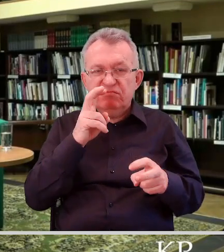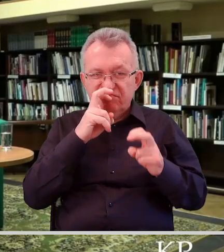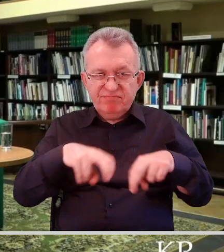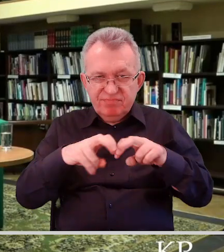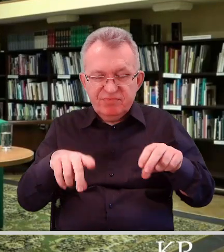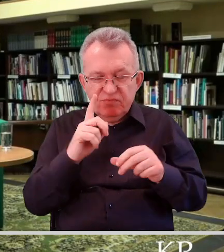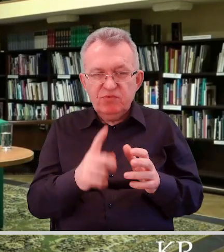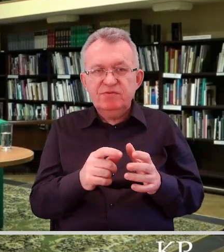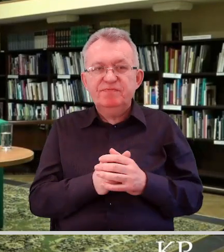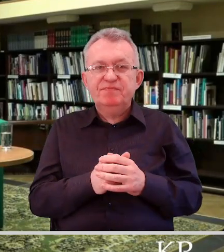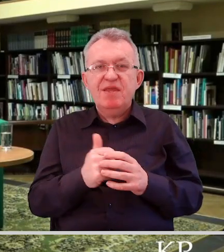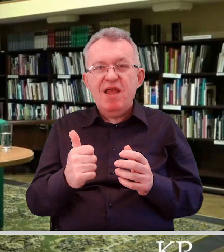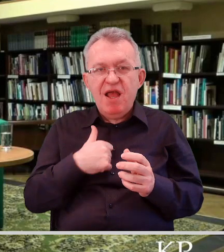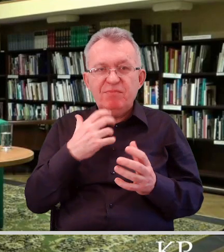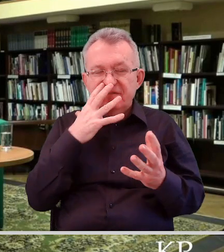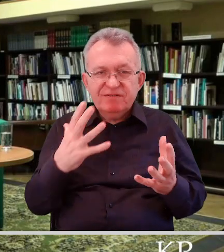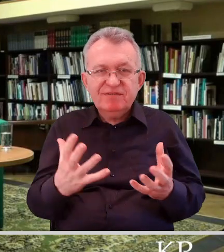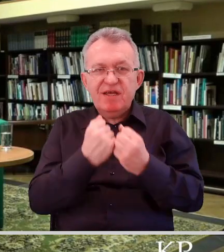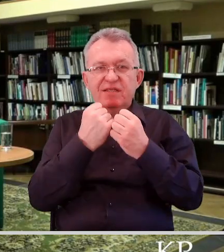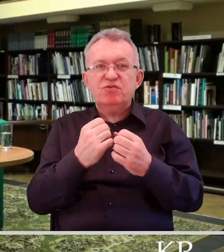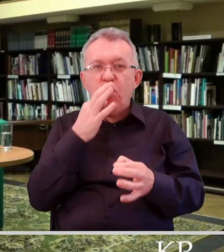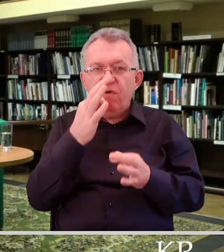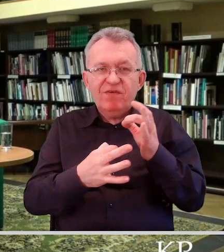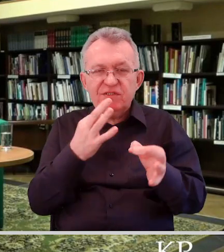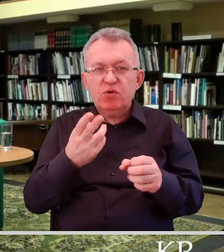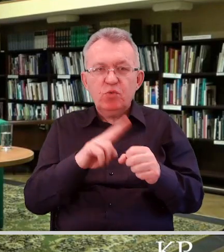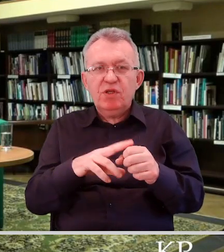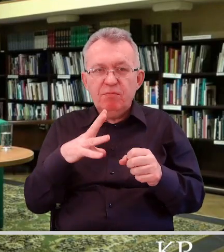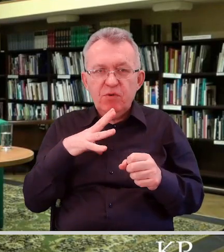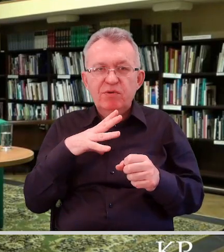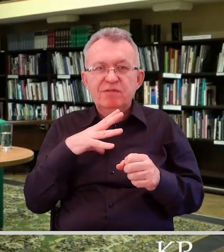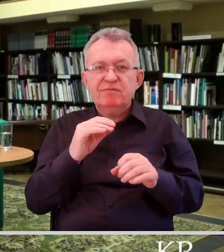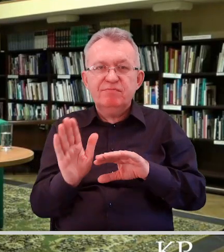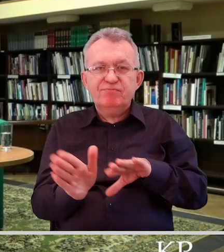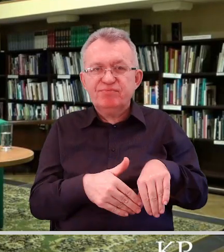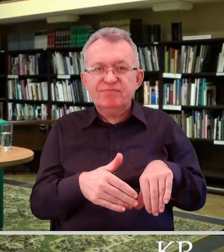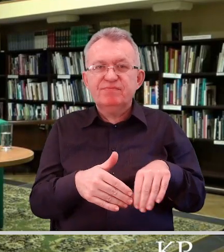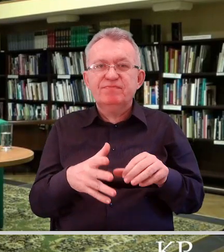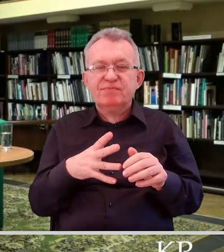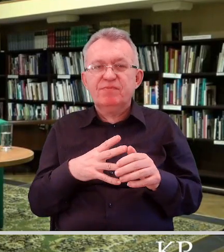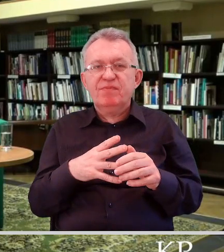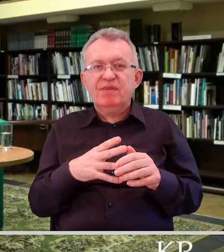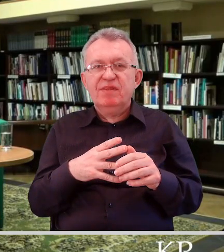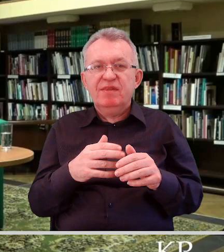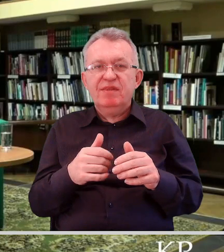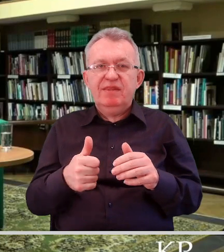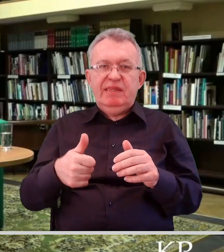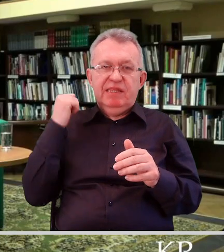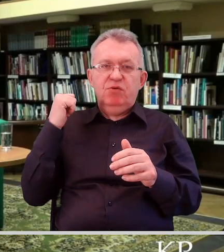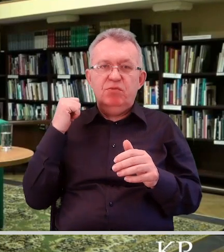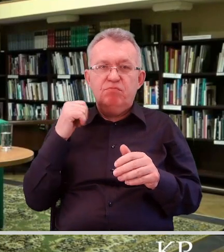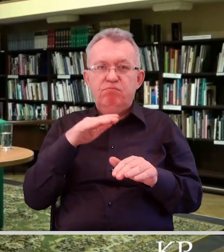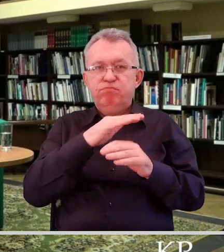grzebać, żeby odnaleźć jakieś opowieści, które zostały gdzieś tam zepchnięte na tylne